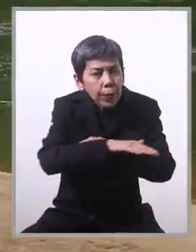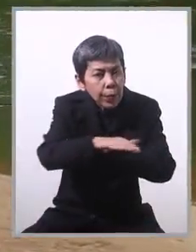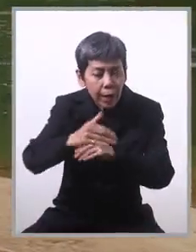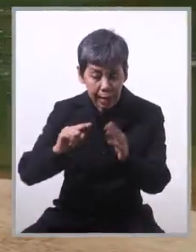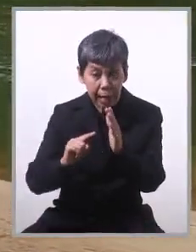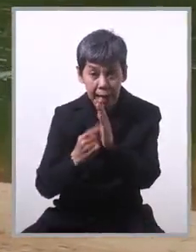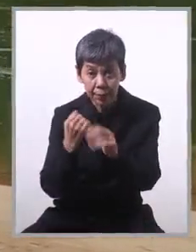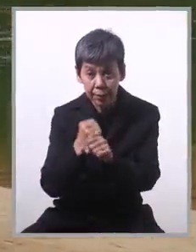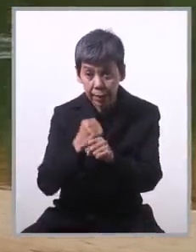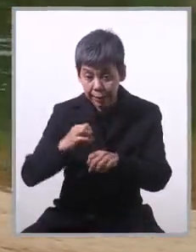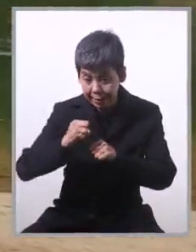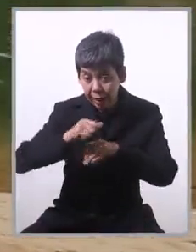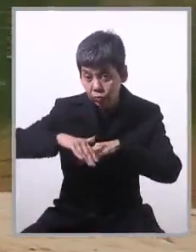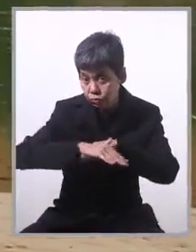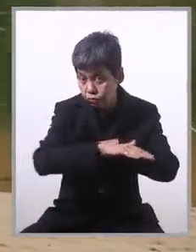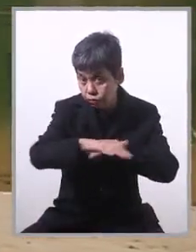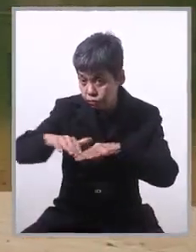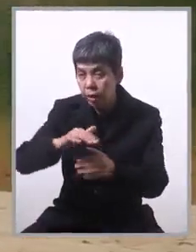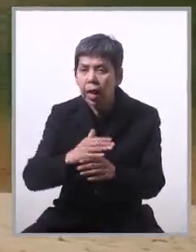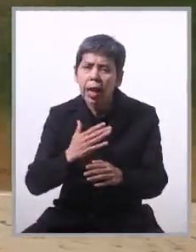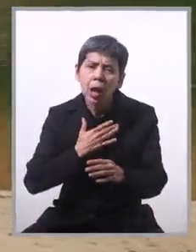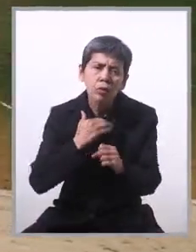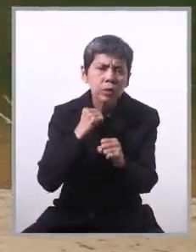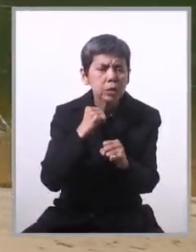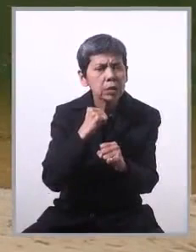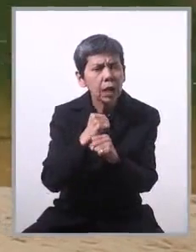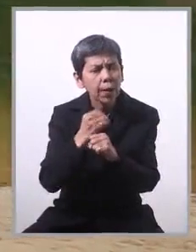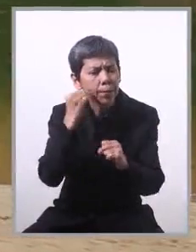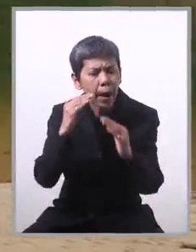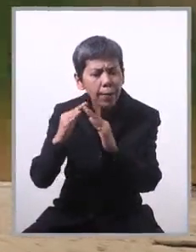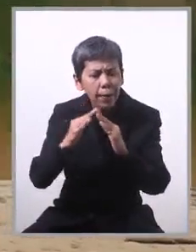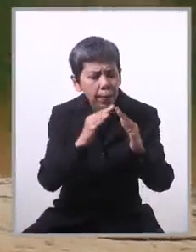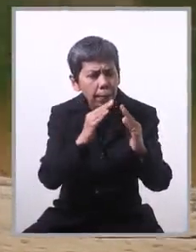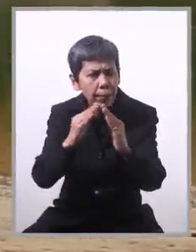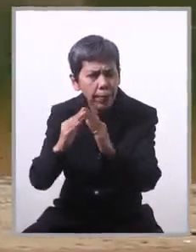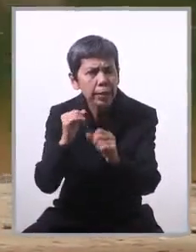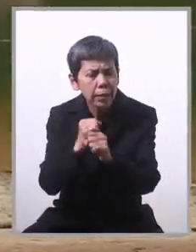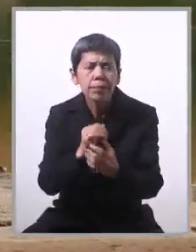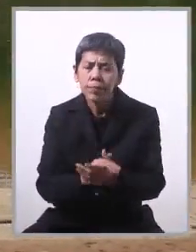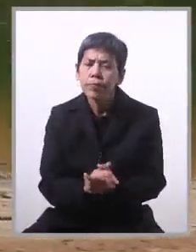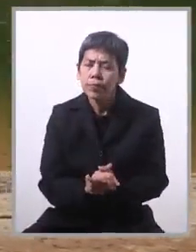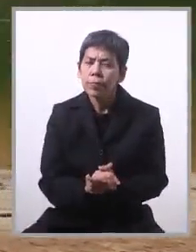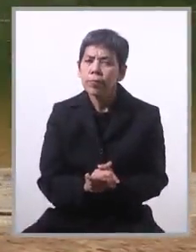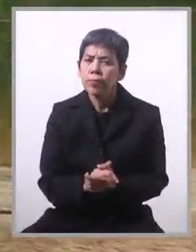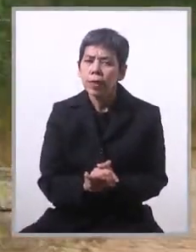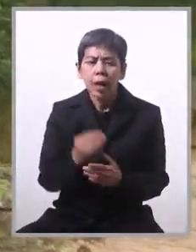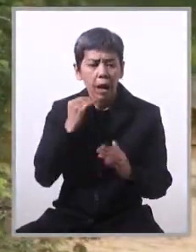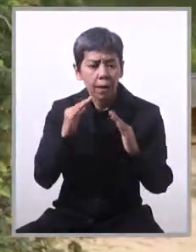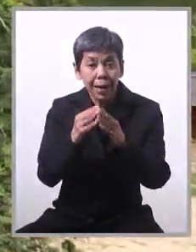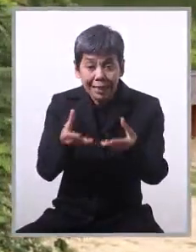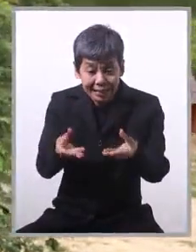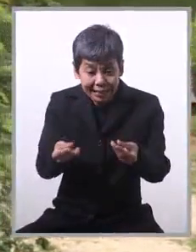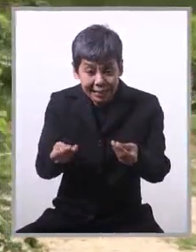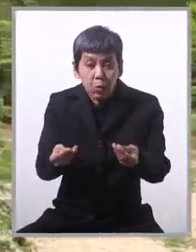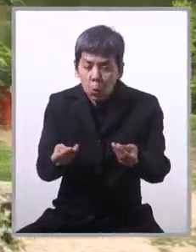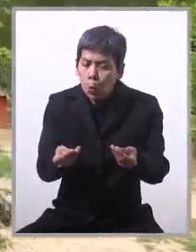คะ แรกเริ่มเลยเนี่ยมาเห็นหาดทรายแล้วก็ทำบ้านพักตากอากาศก็คือช่วงนั้นบ้านดิน